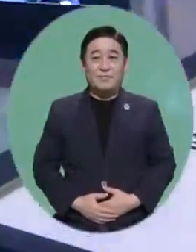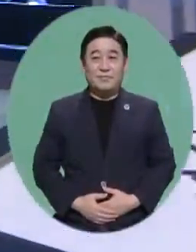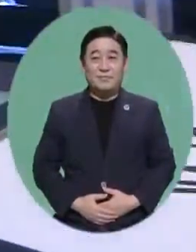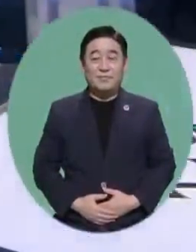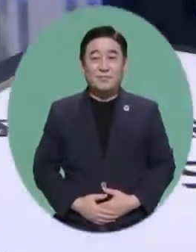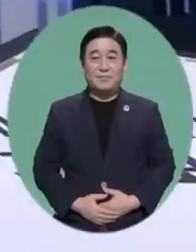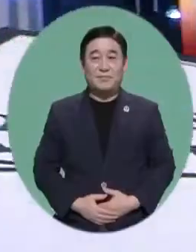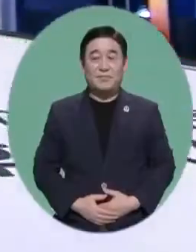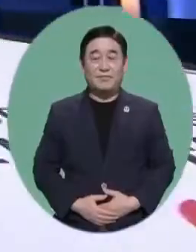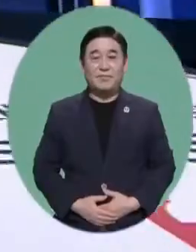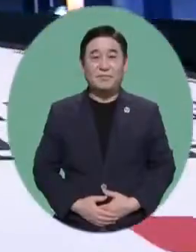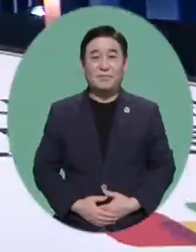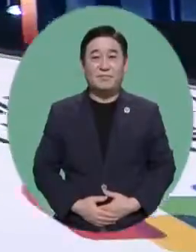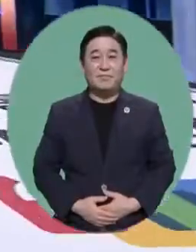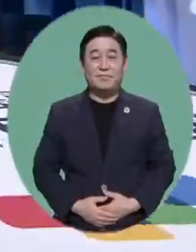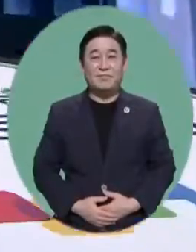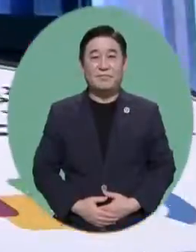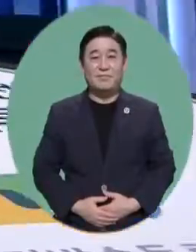we